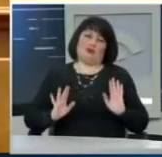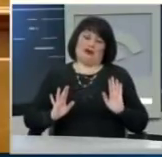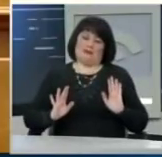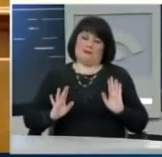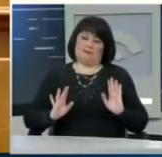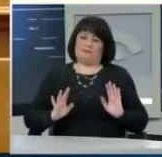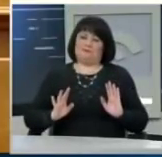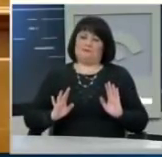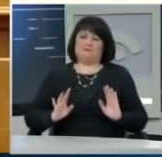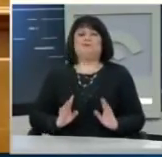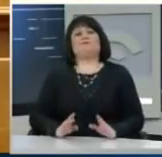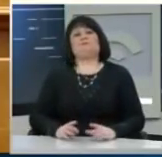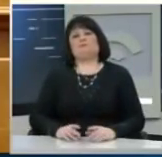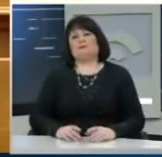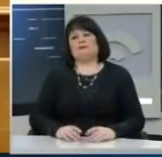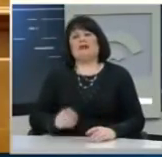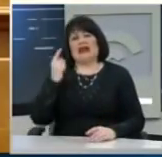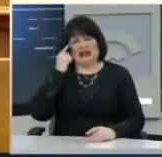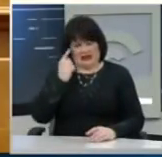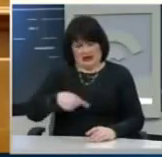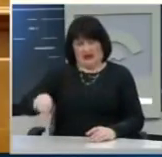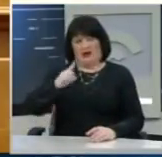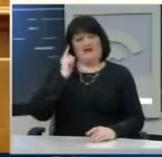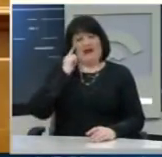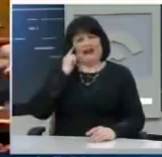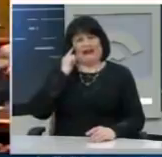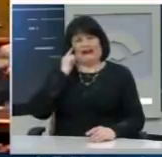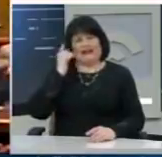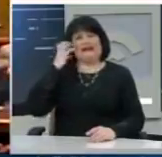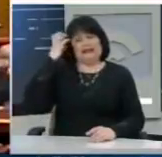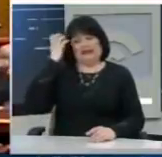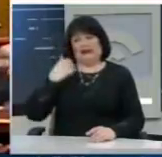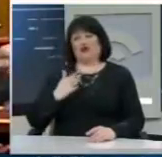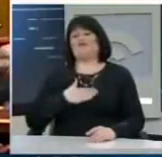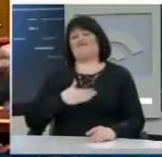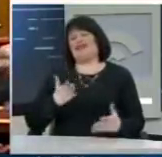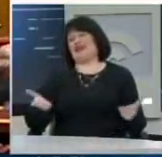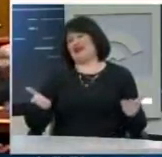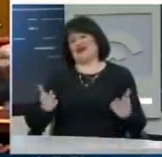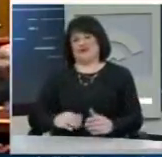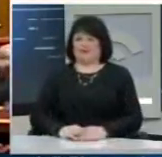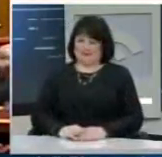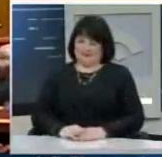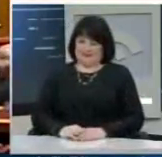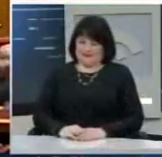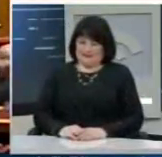πολιτισμό. Κατανοείτε, φαντάζομαι, όλοι σας τι ακριβώς εννοώ. Σας ευχαριστώ θερμά.